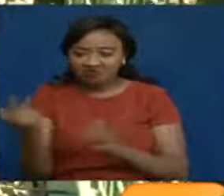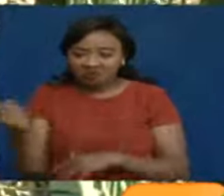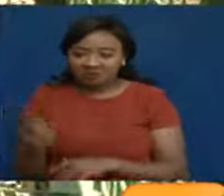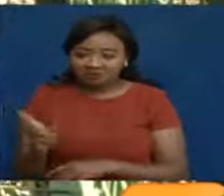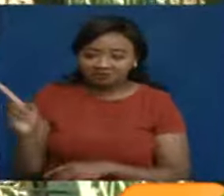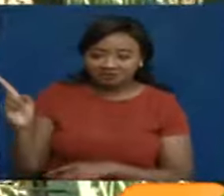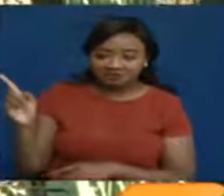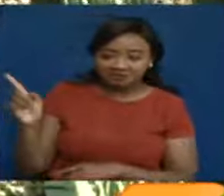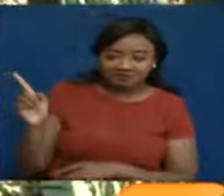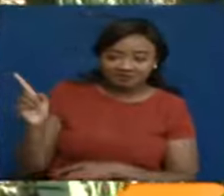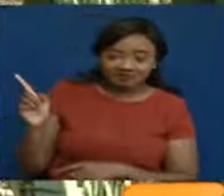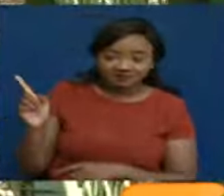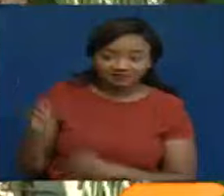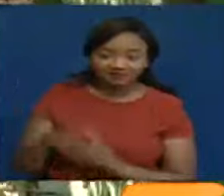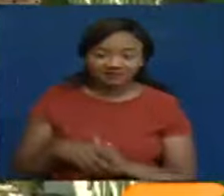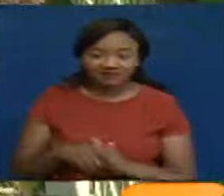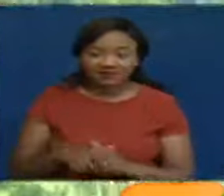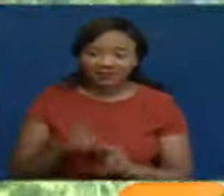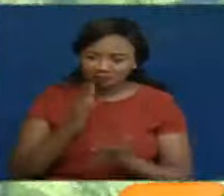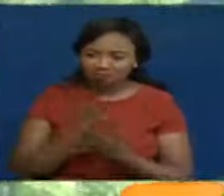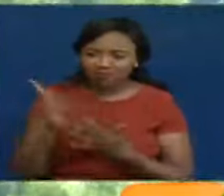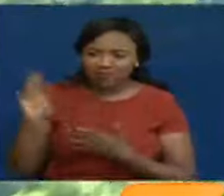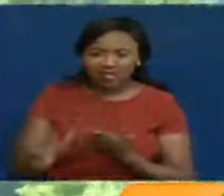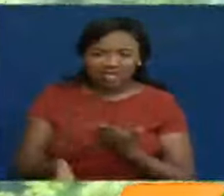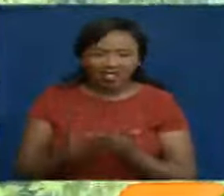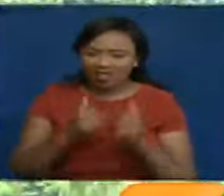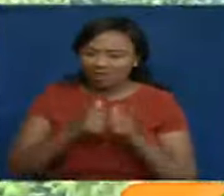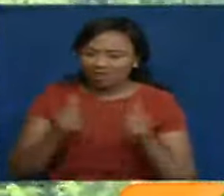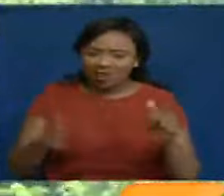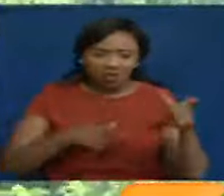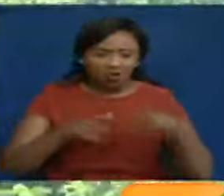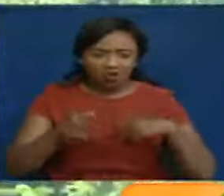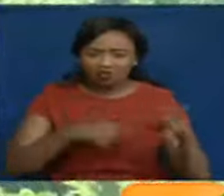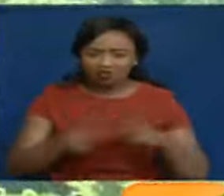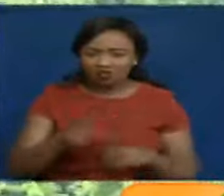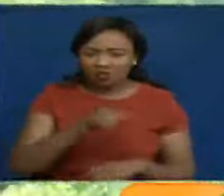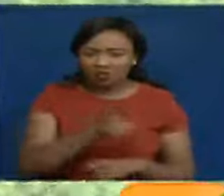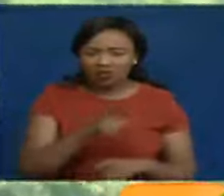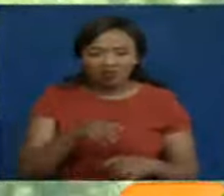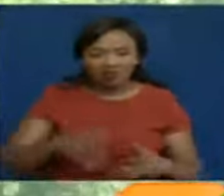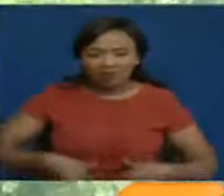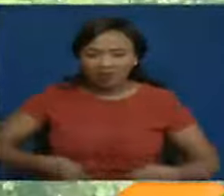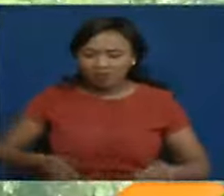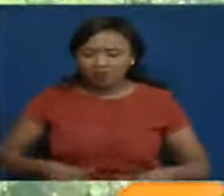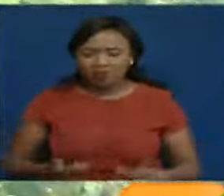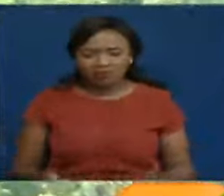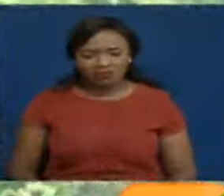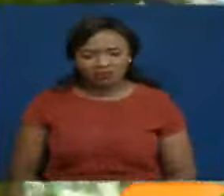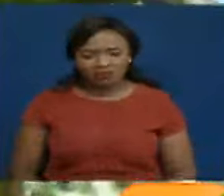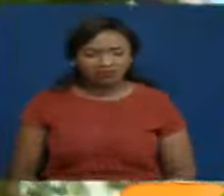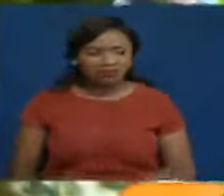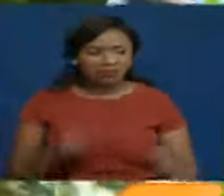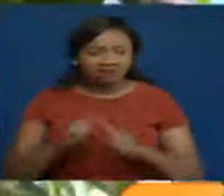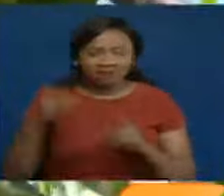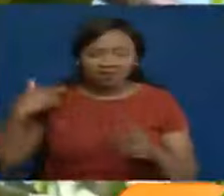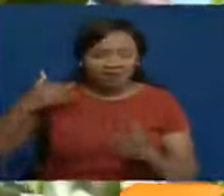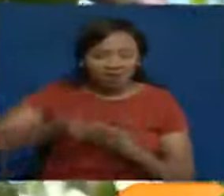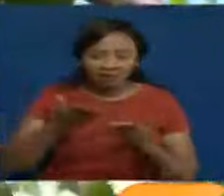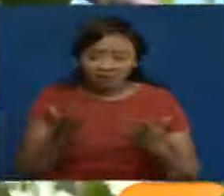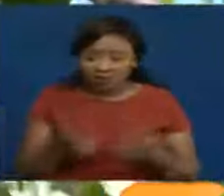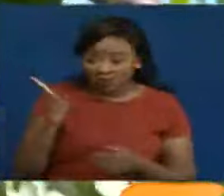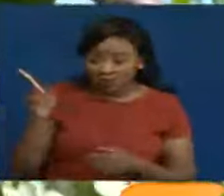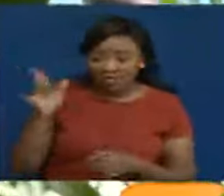na wahuni, ilikuwa ikisaidia pakubwa katika kudhibiti idadi ya nyani. Kwa sasa sio tu mazao ya